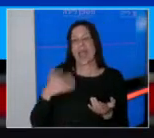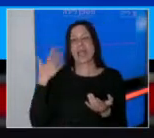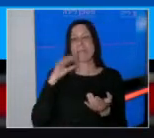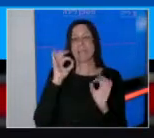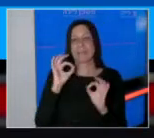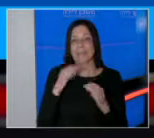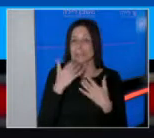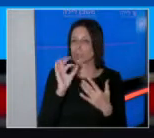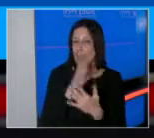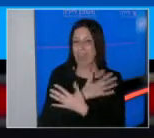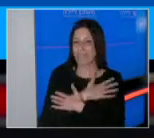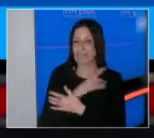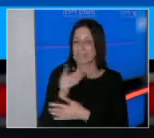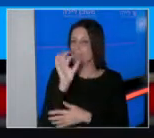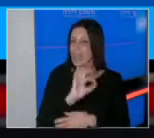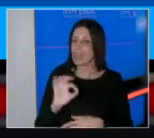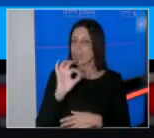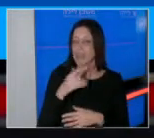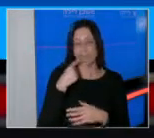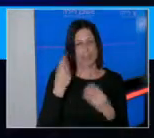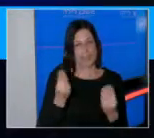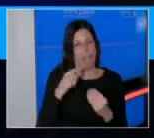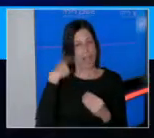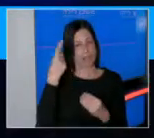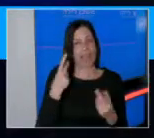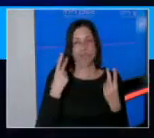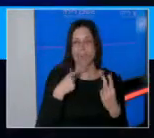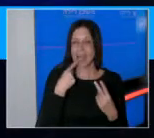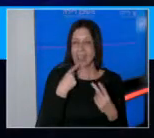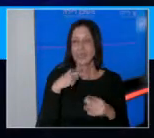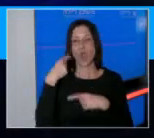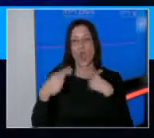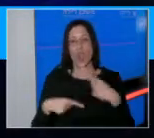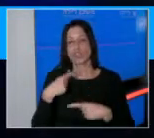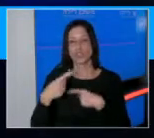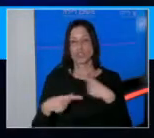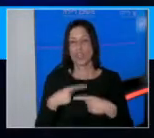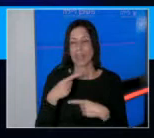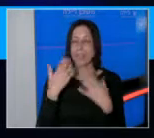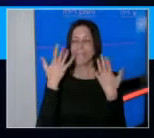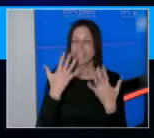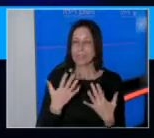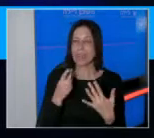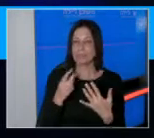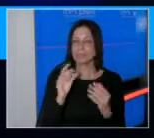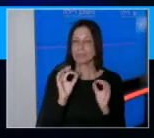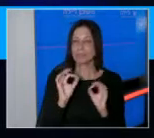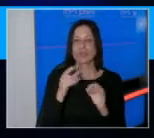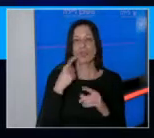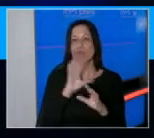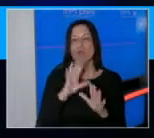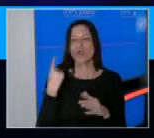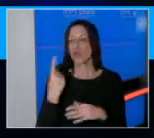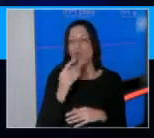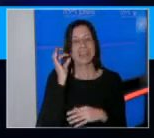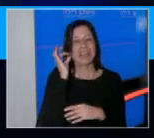באמת סיפור של אהבה שם, זה עדיין לא... אני אגיד את הדבר הבא, שזה חשוב לי להגיד, בכל שנה זה רק... מדובר במספרים שהם מספרים שהם... כל ילדה